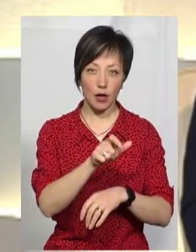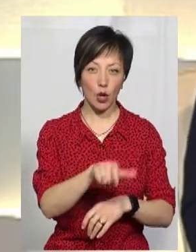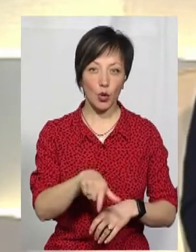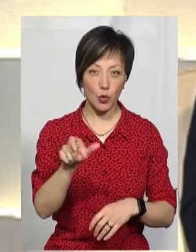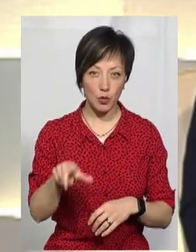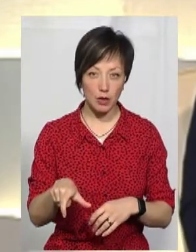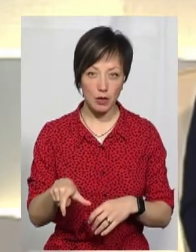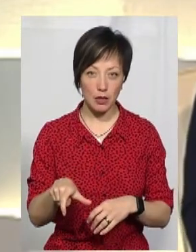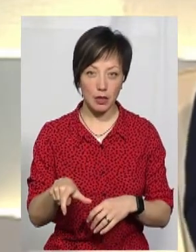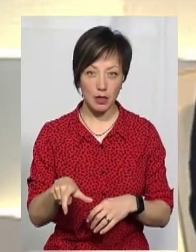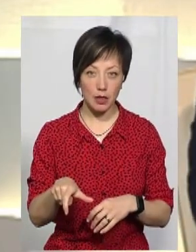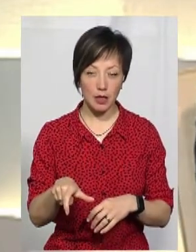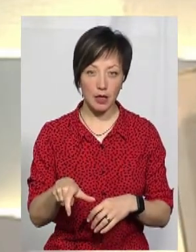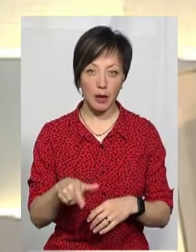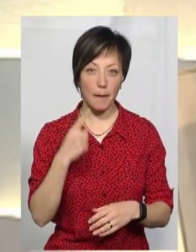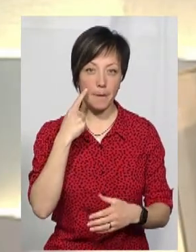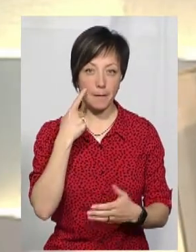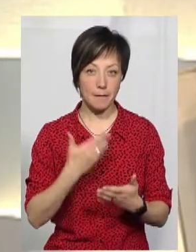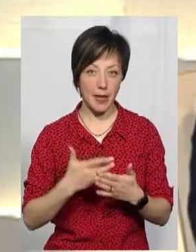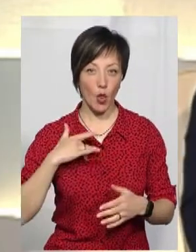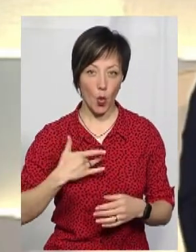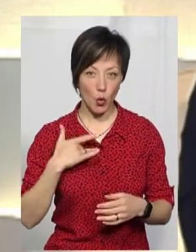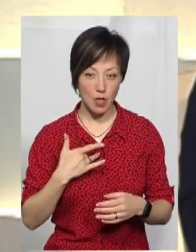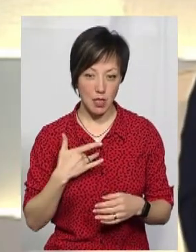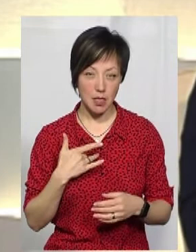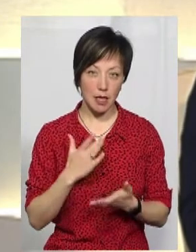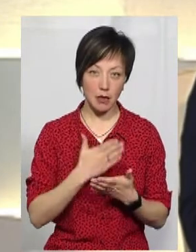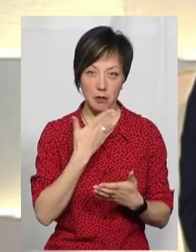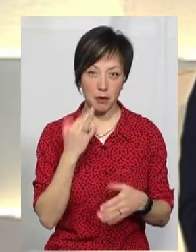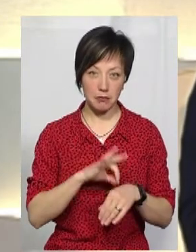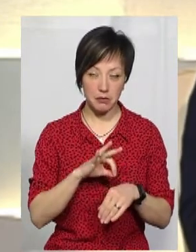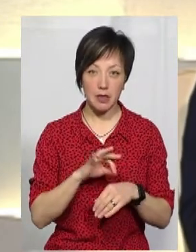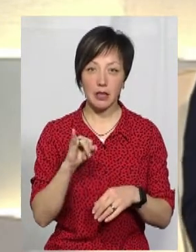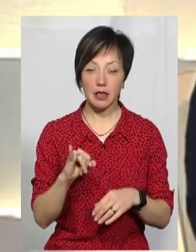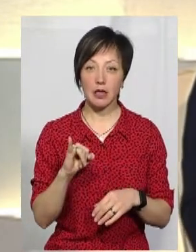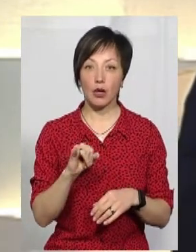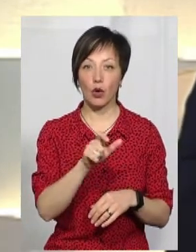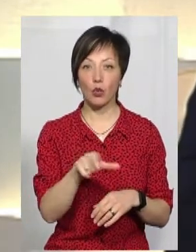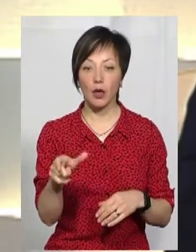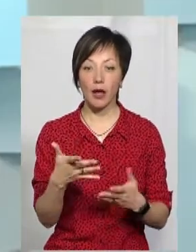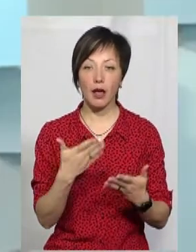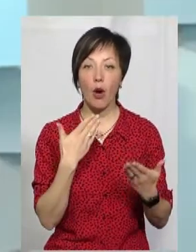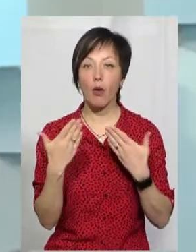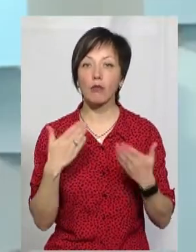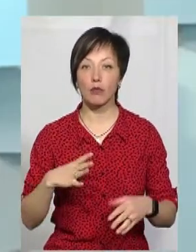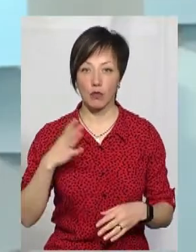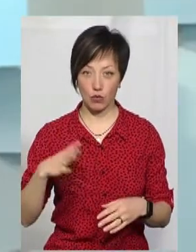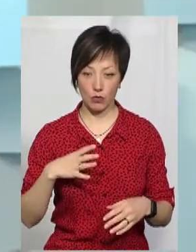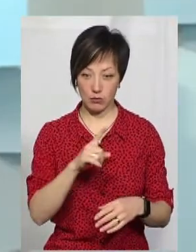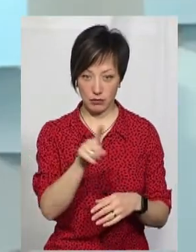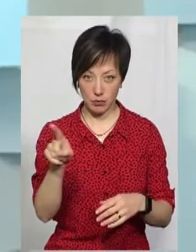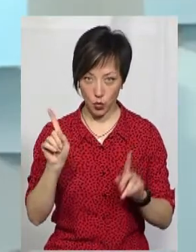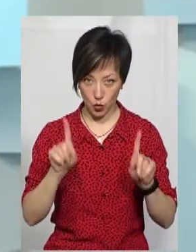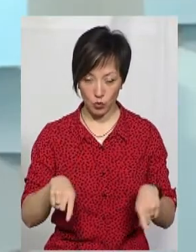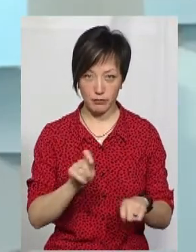Люди, де є підозра у тих осіб, і у людей, з якими контактували ці